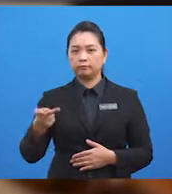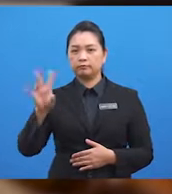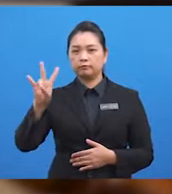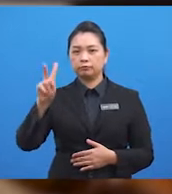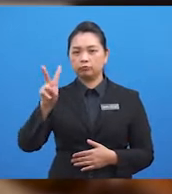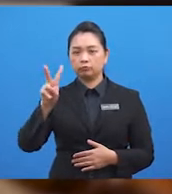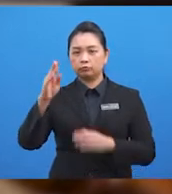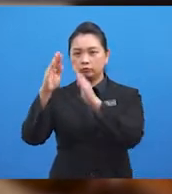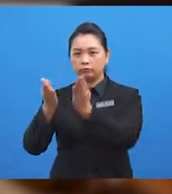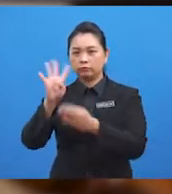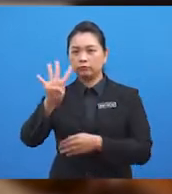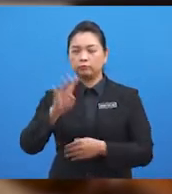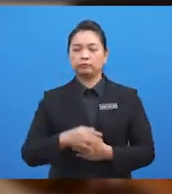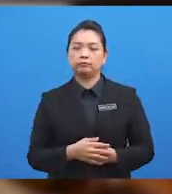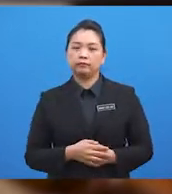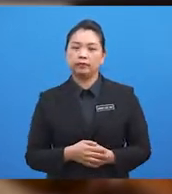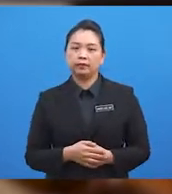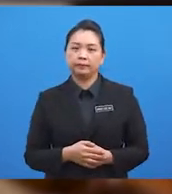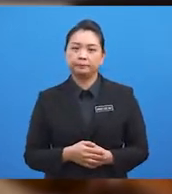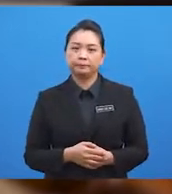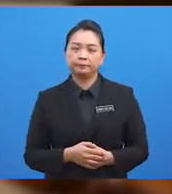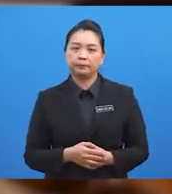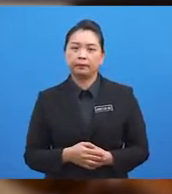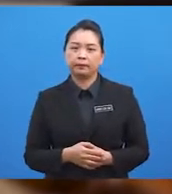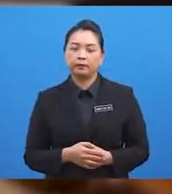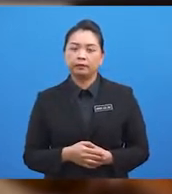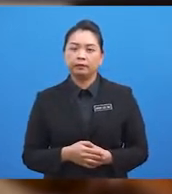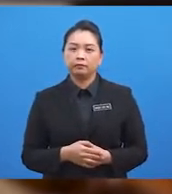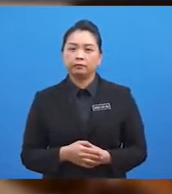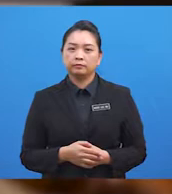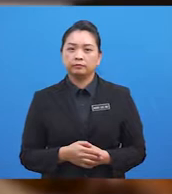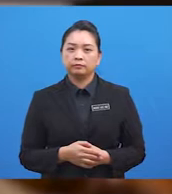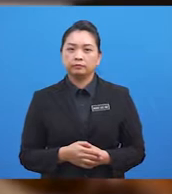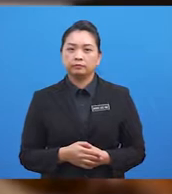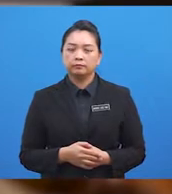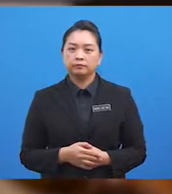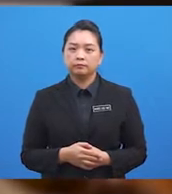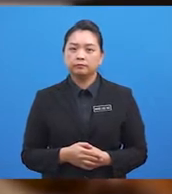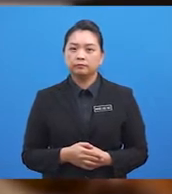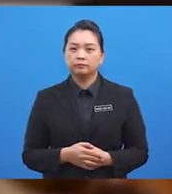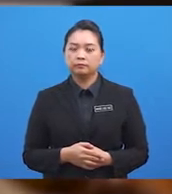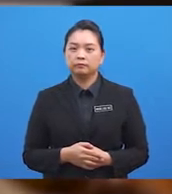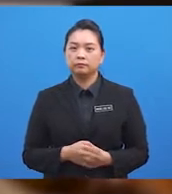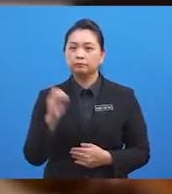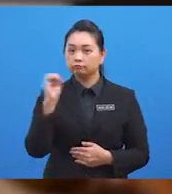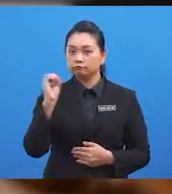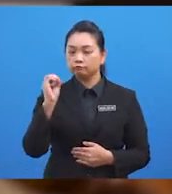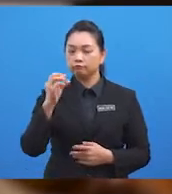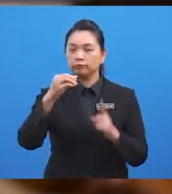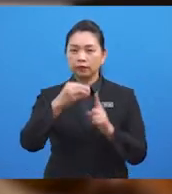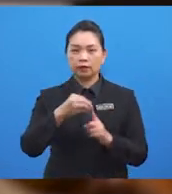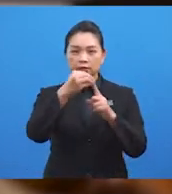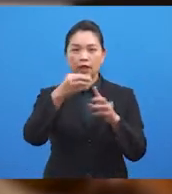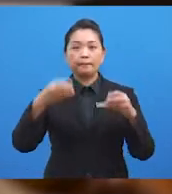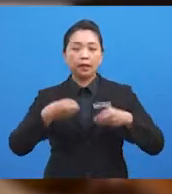Perkara 72 Sub Perkara 4 menyatakan dengan jelas tiada keistimewaan